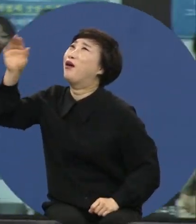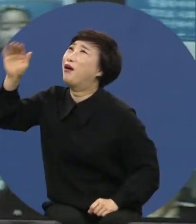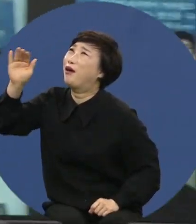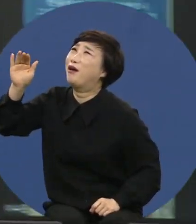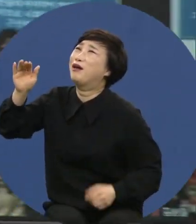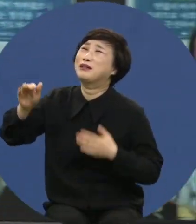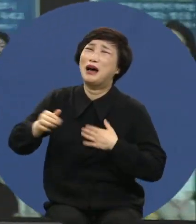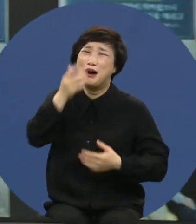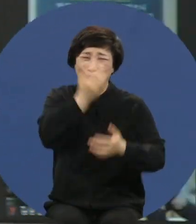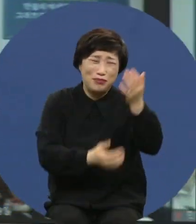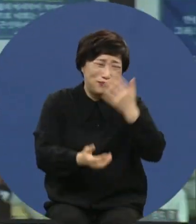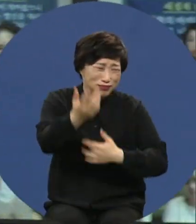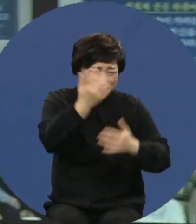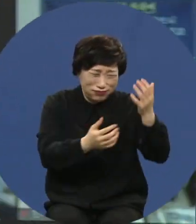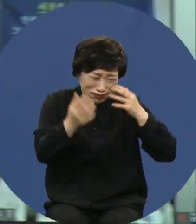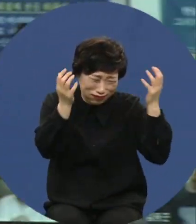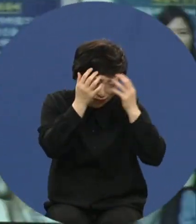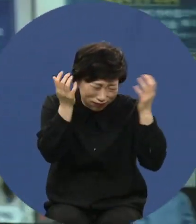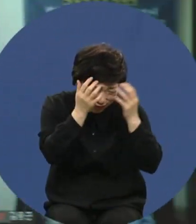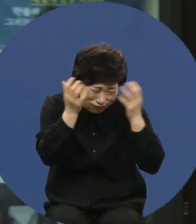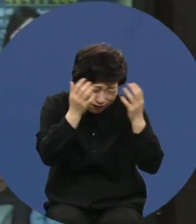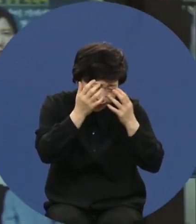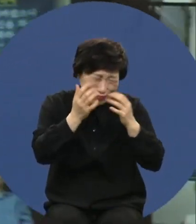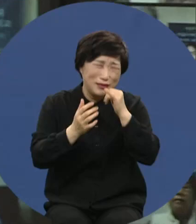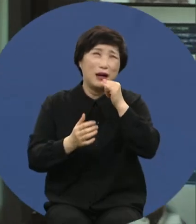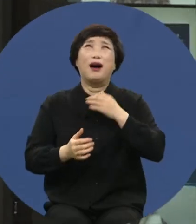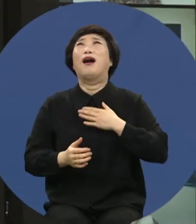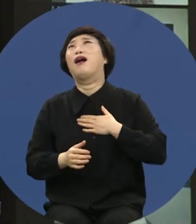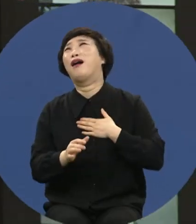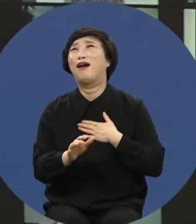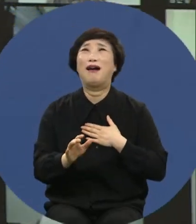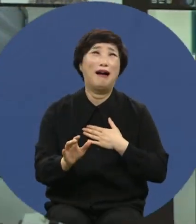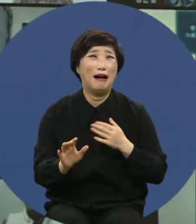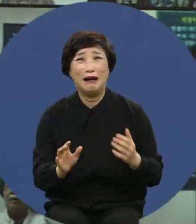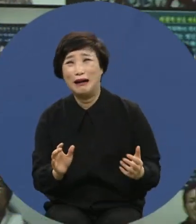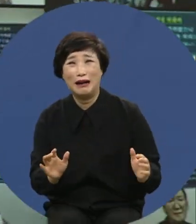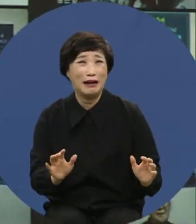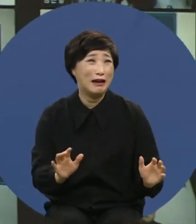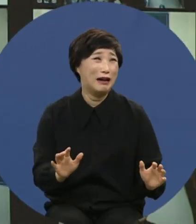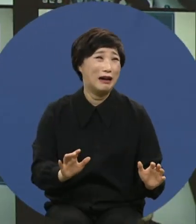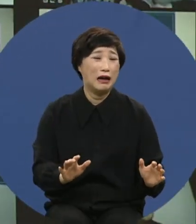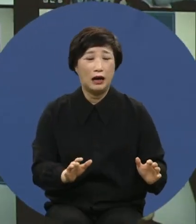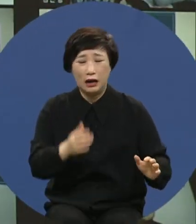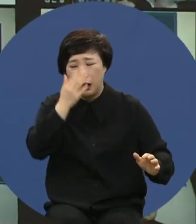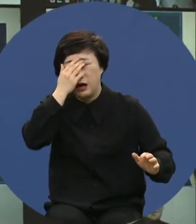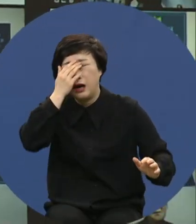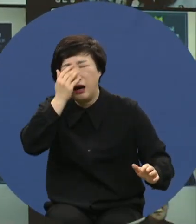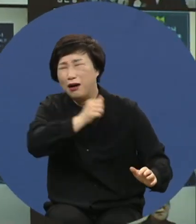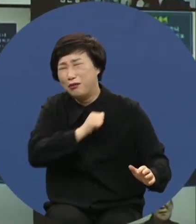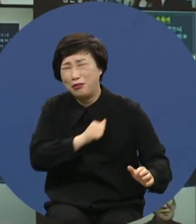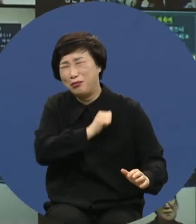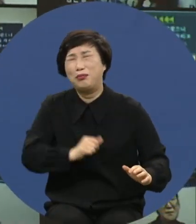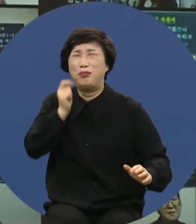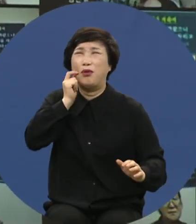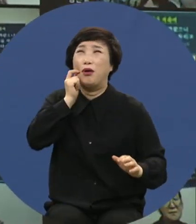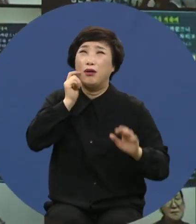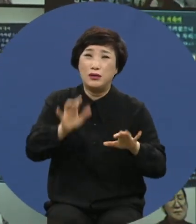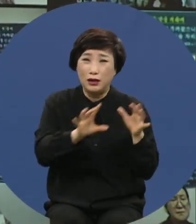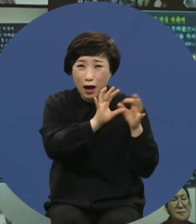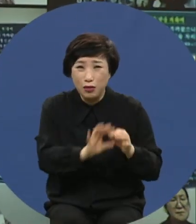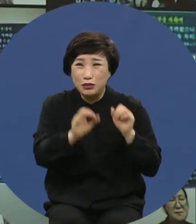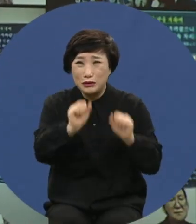내가 이 불꽃 가운데서 고민합니다. 참 견딜 수